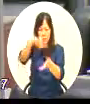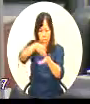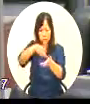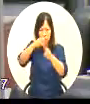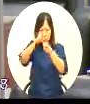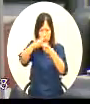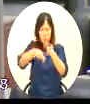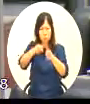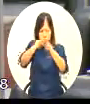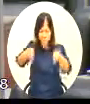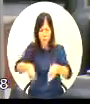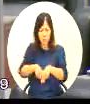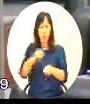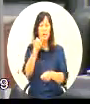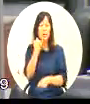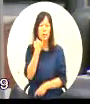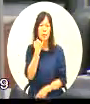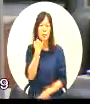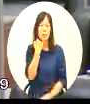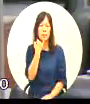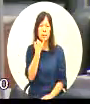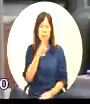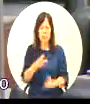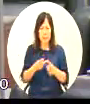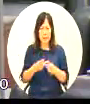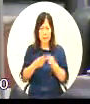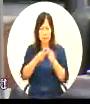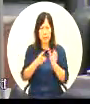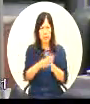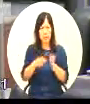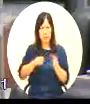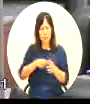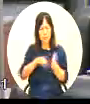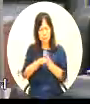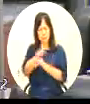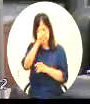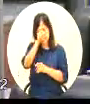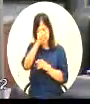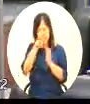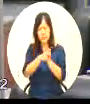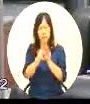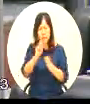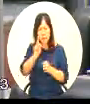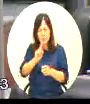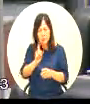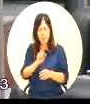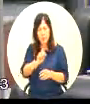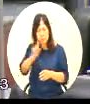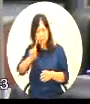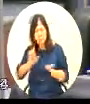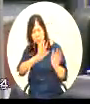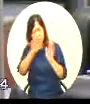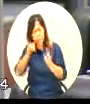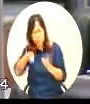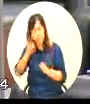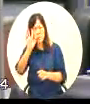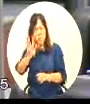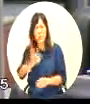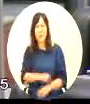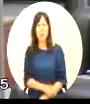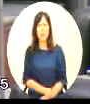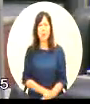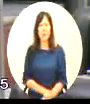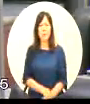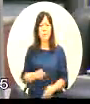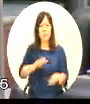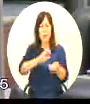点。那第二点我期待无论是在什么样的情境之下，我们当